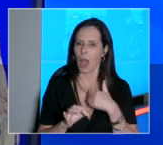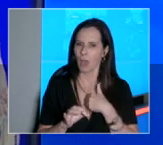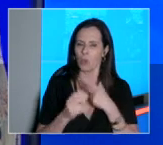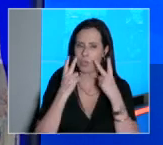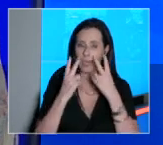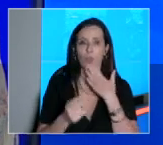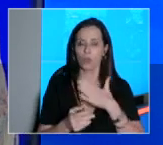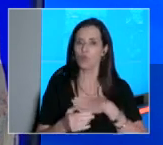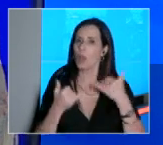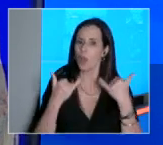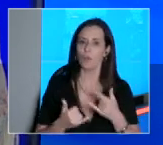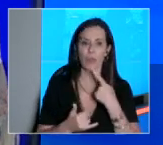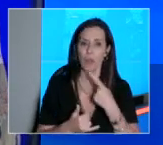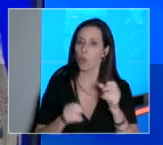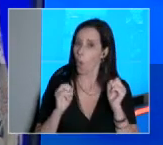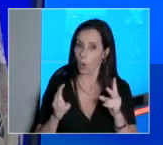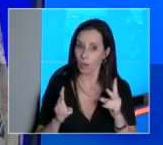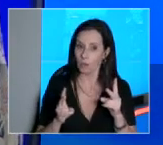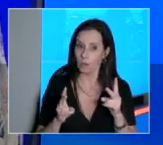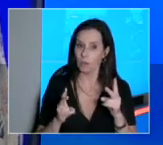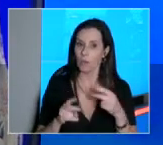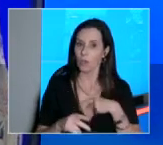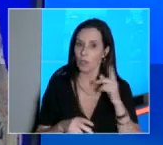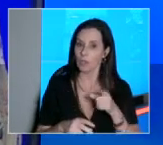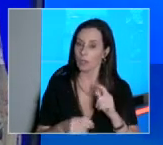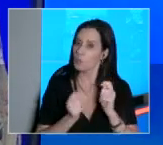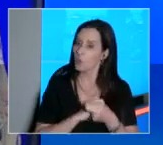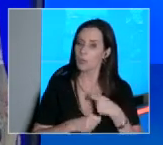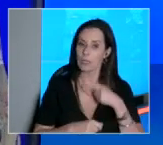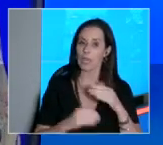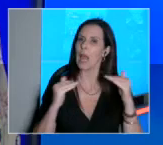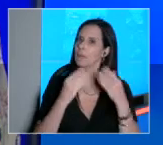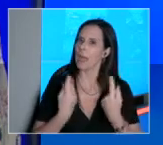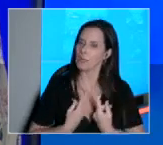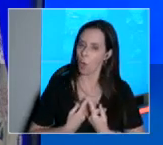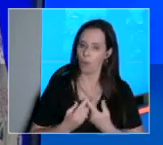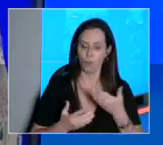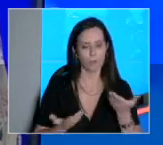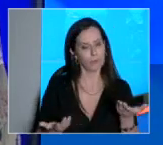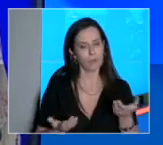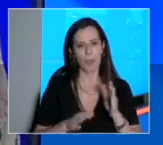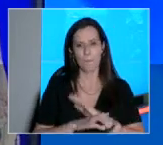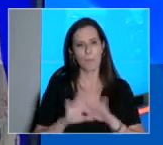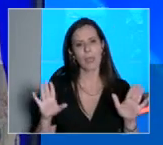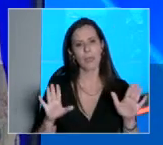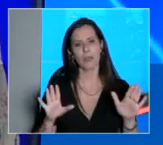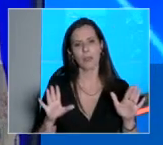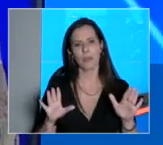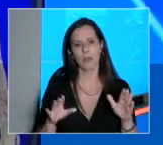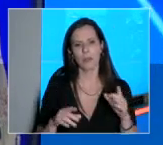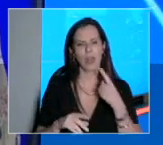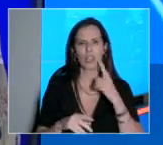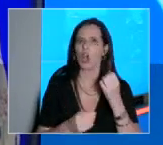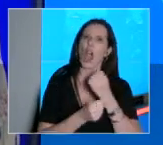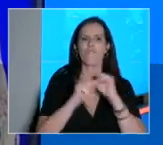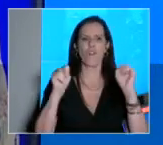נסתכל על היהדות שלנו היום ונגיד, אוקיי, אנחנו צריכים להשתנות, אנחנו צריכים להתאים את עצמנו בחלק מהמקרים, מבלי להיקרות רפורמים